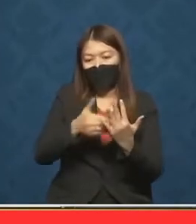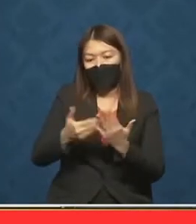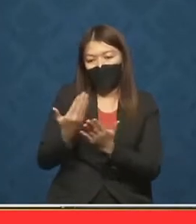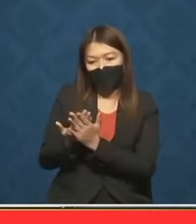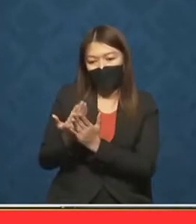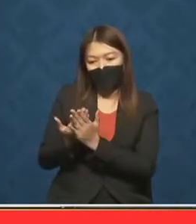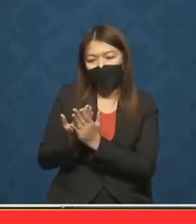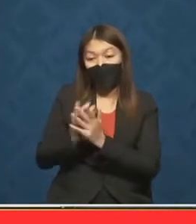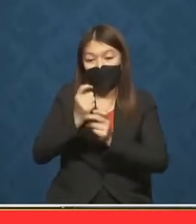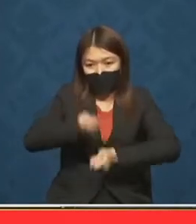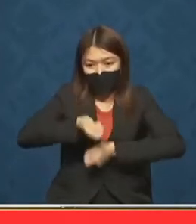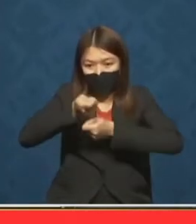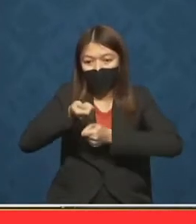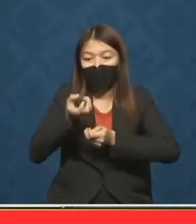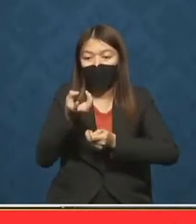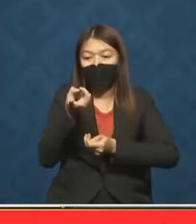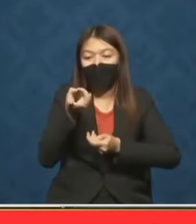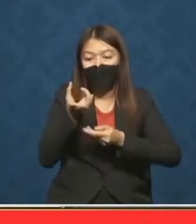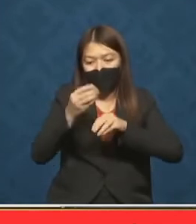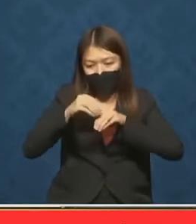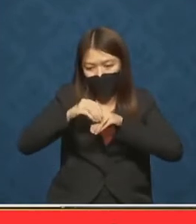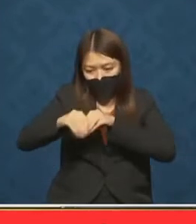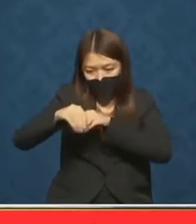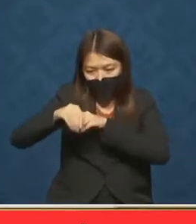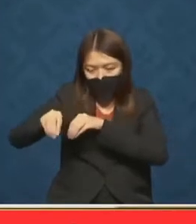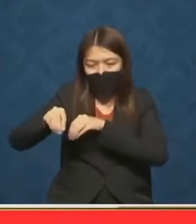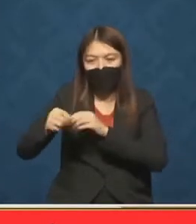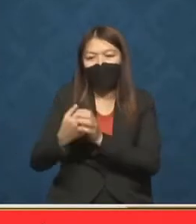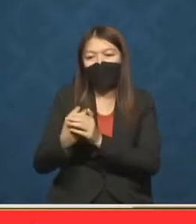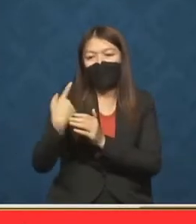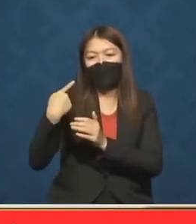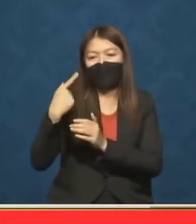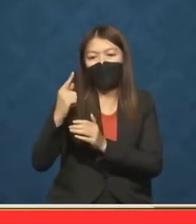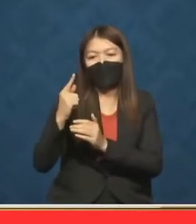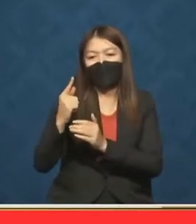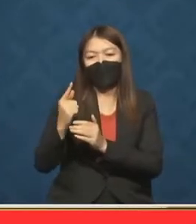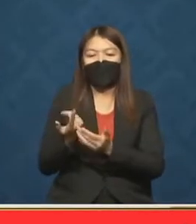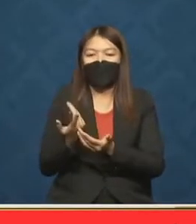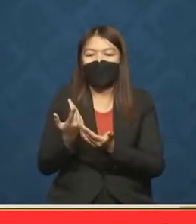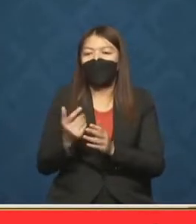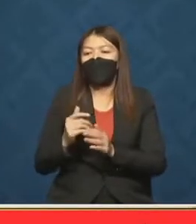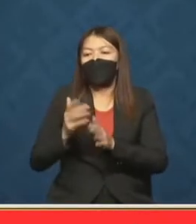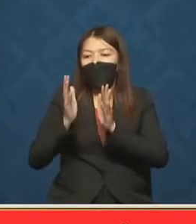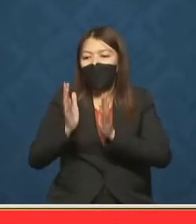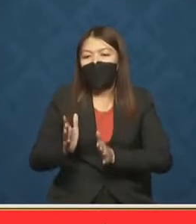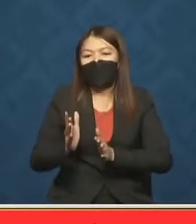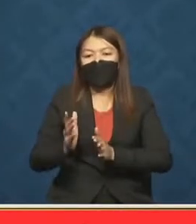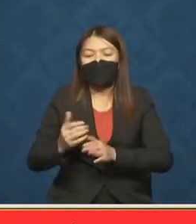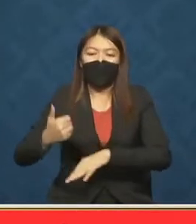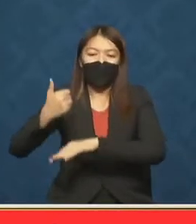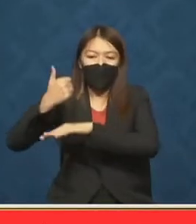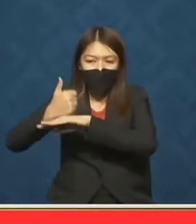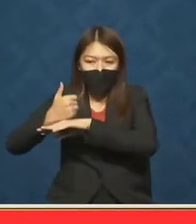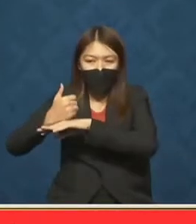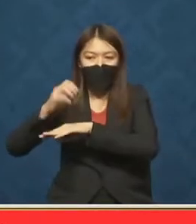ขอคล